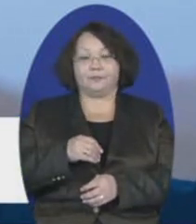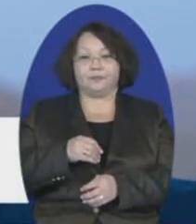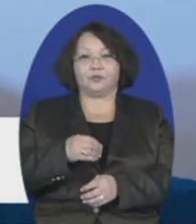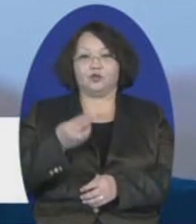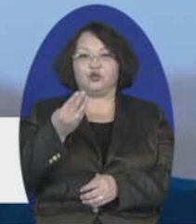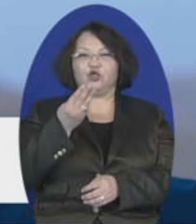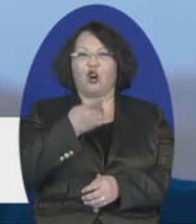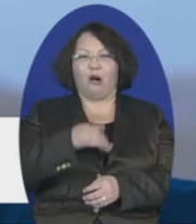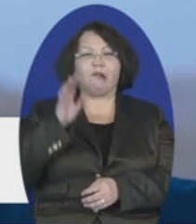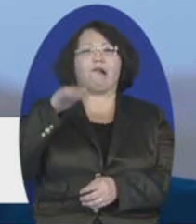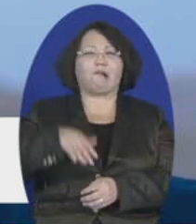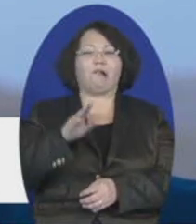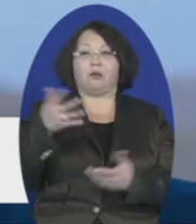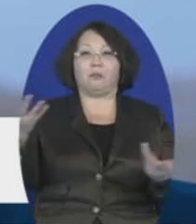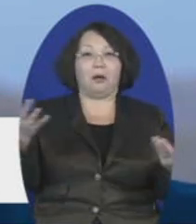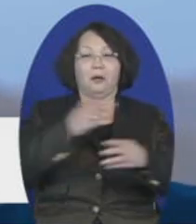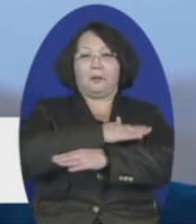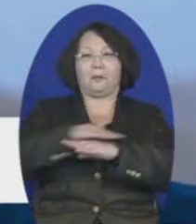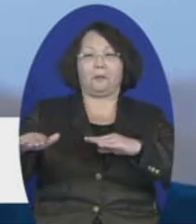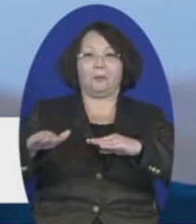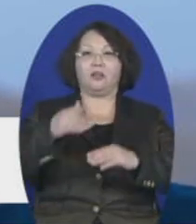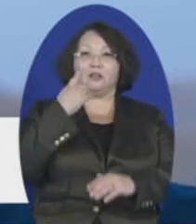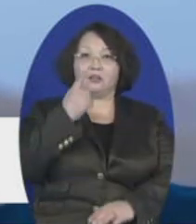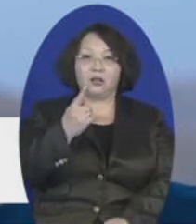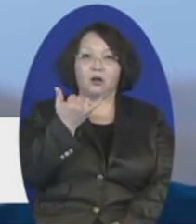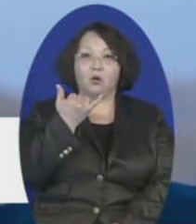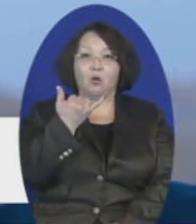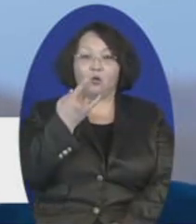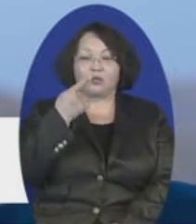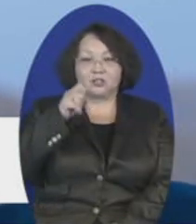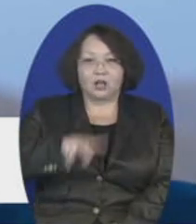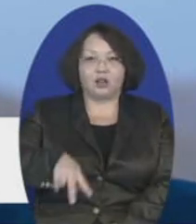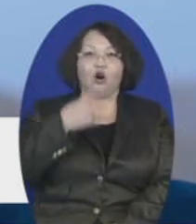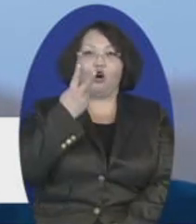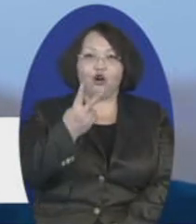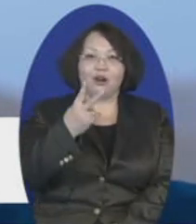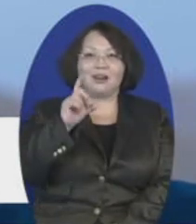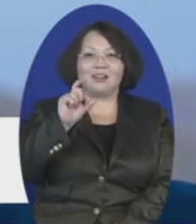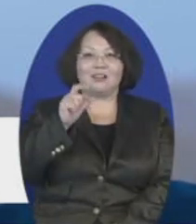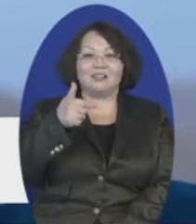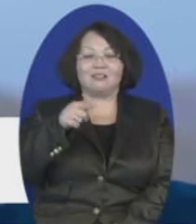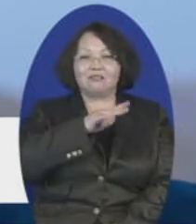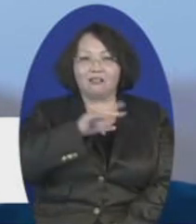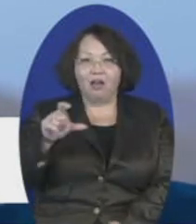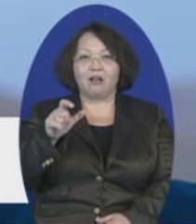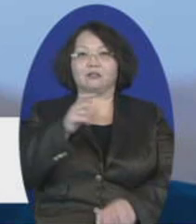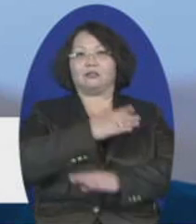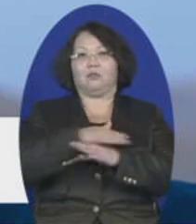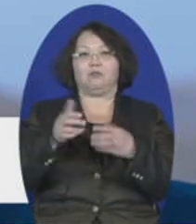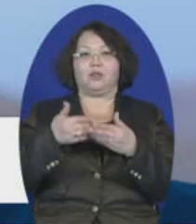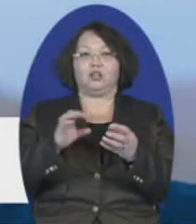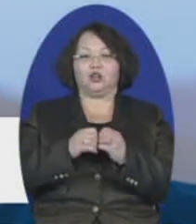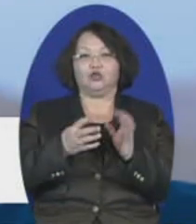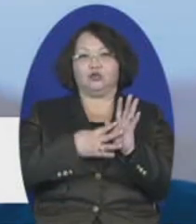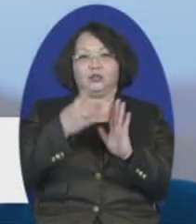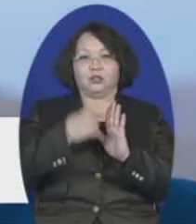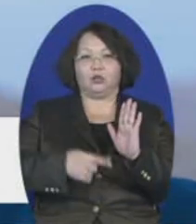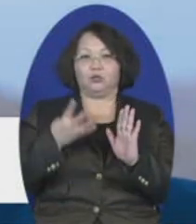шорон замаар биш нэг урсгал хоёрыг нэг одоо хатуулчтай замаар бас орч боломжийг бүрдүүлж байна. Тэгэхээр 9 сарын 4-ний өдөр анх ирж